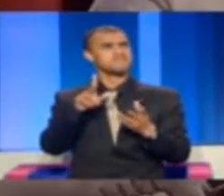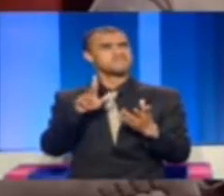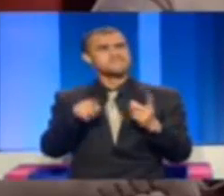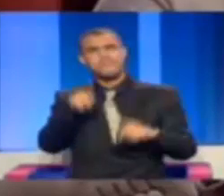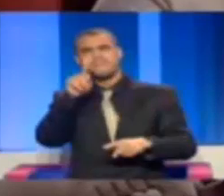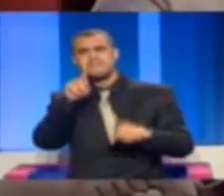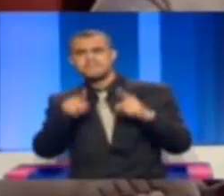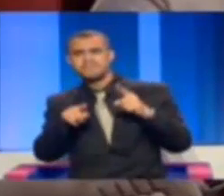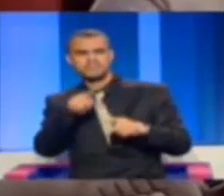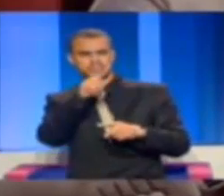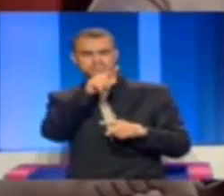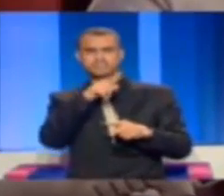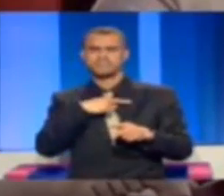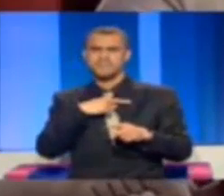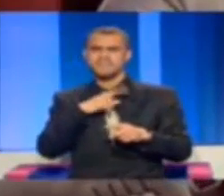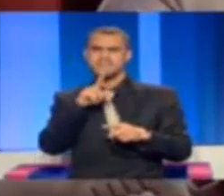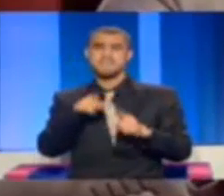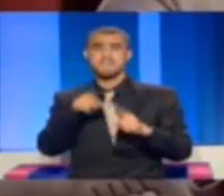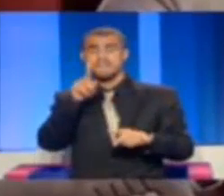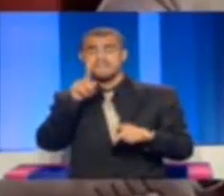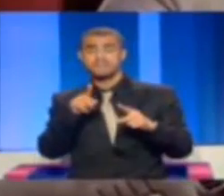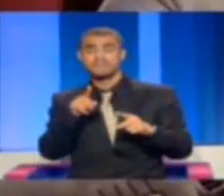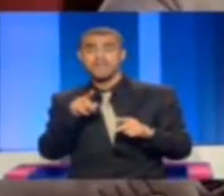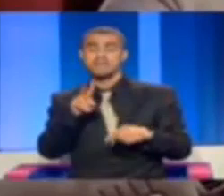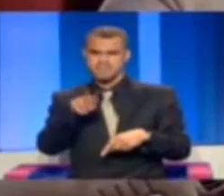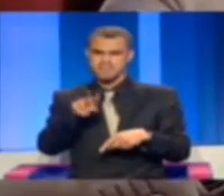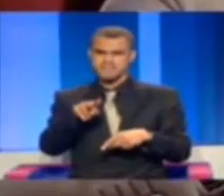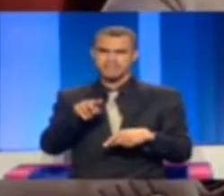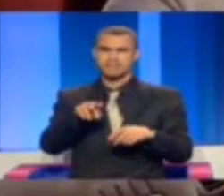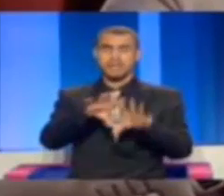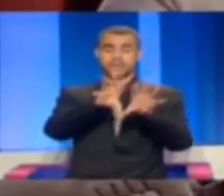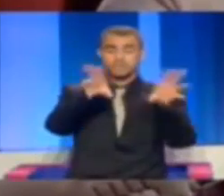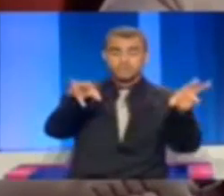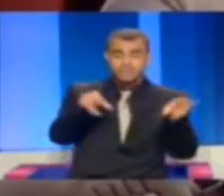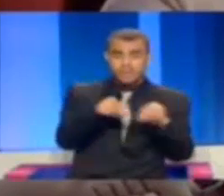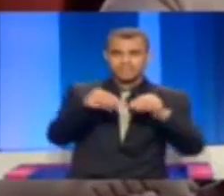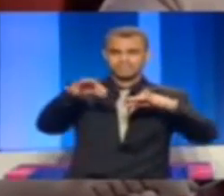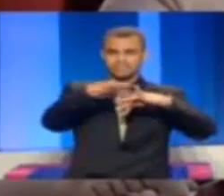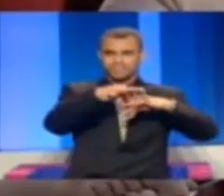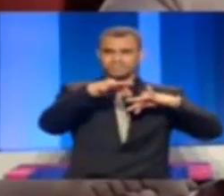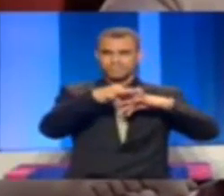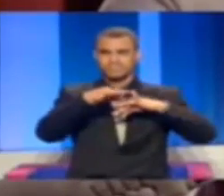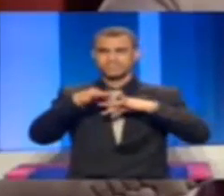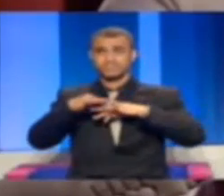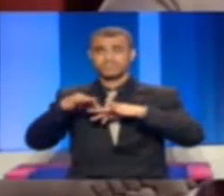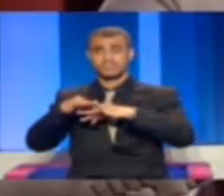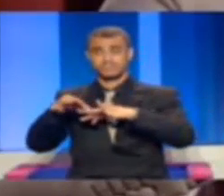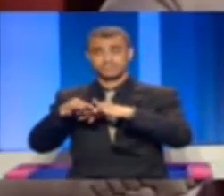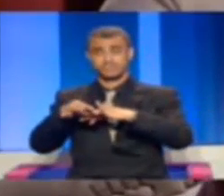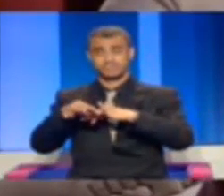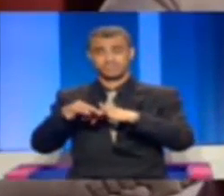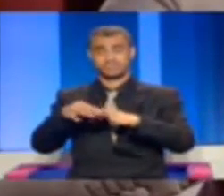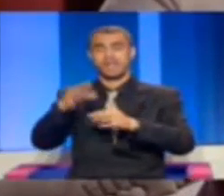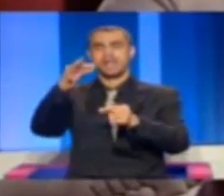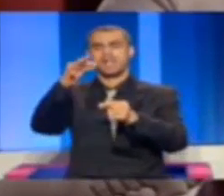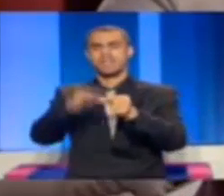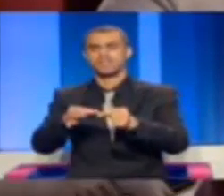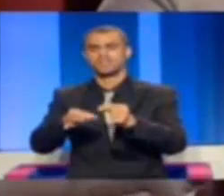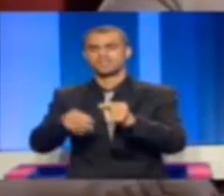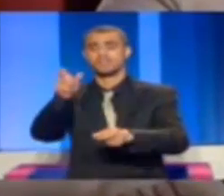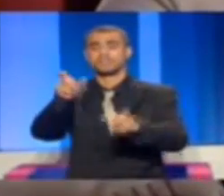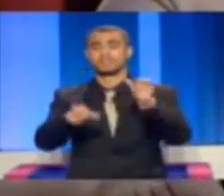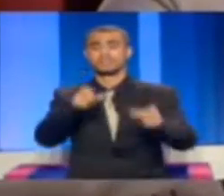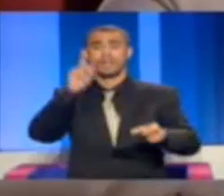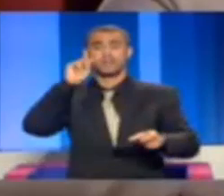لان كاين بعض المرات اللي كيربطوها بالزواج ديال الاقارب، لان كاين منطقه بالاخص منطقه ديال من في الشمال ديالنا علو